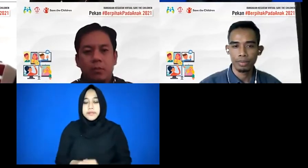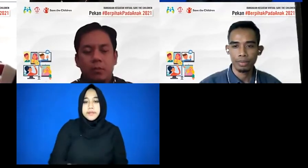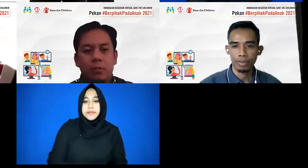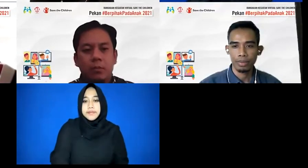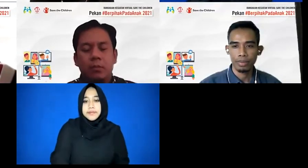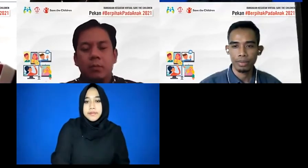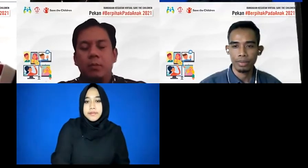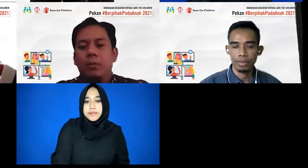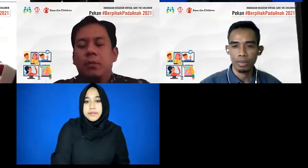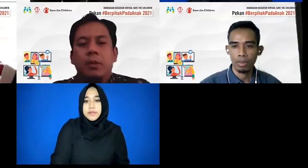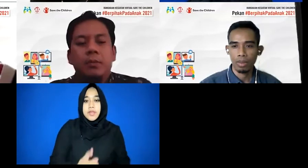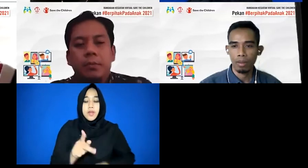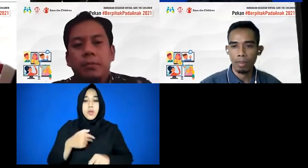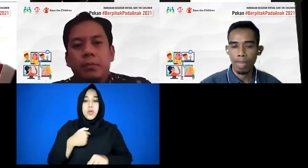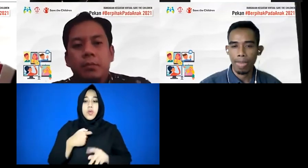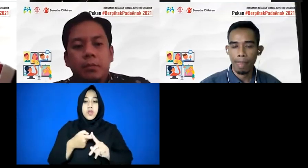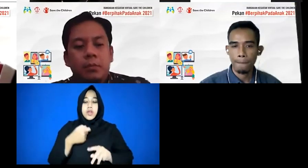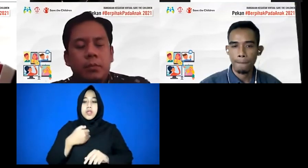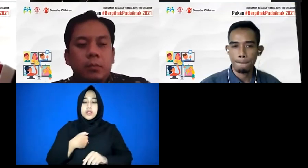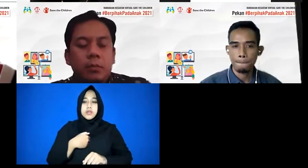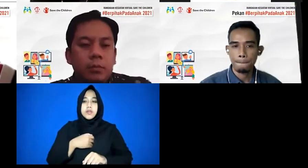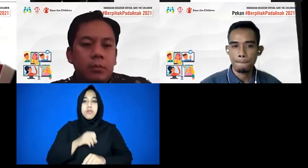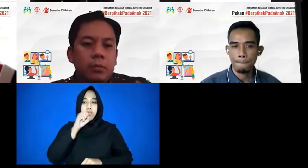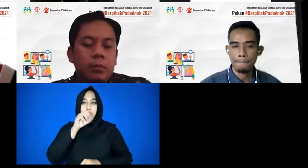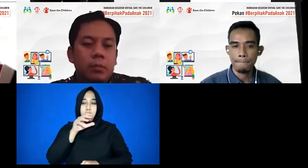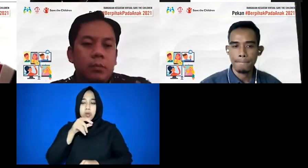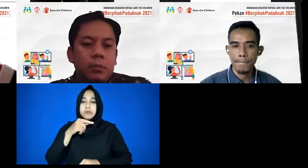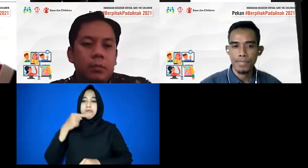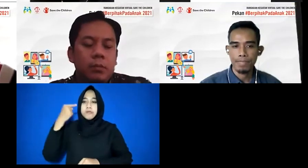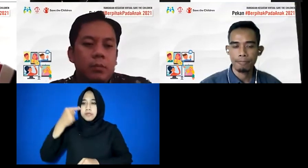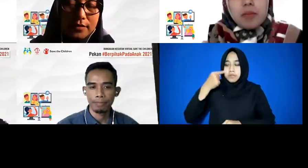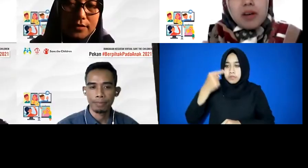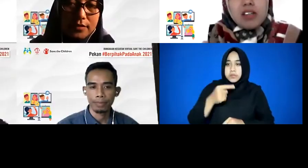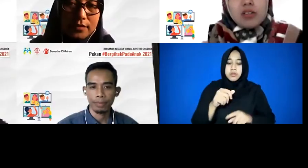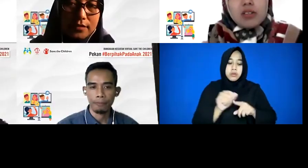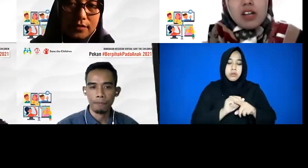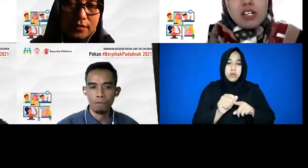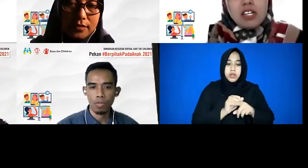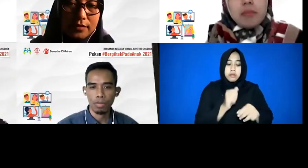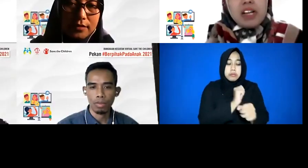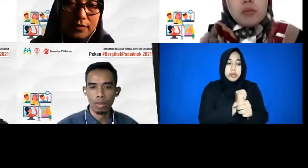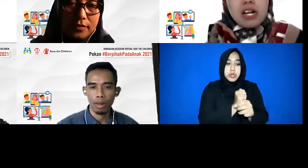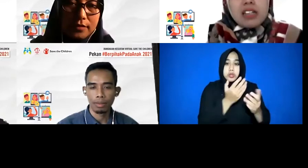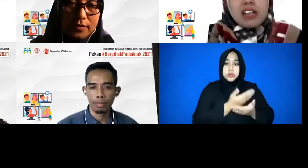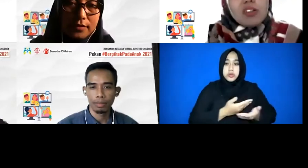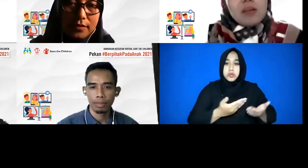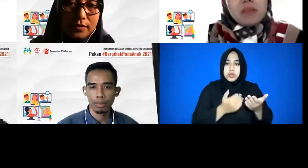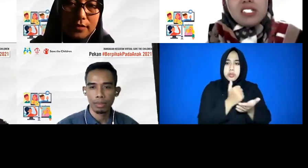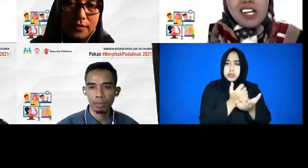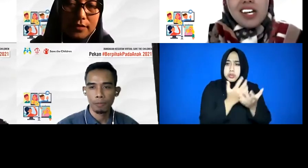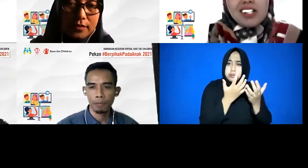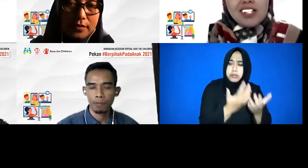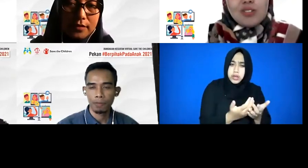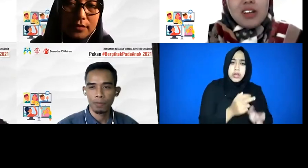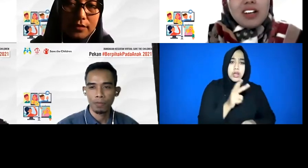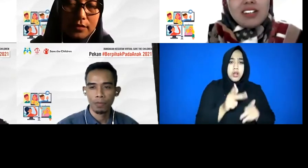ya mendokumentasikan. Memang satu hal yang dalam praktek pekerjaan sosial ini yang paling berat, kalau kata Pak